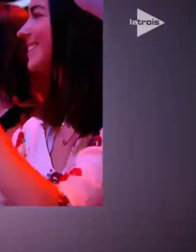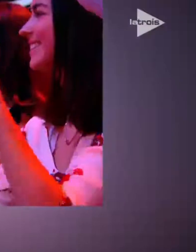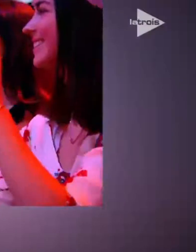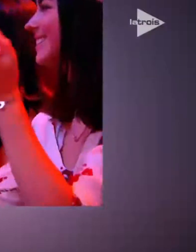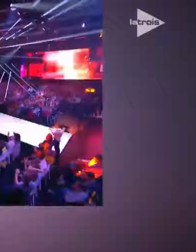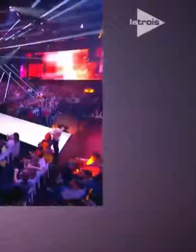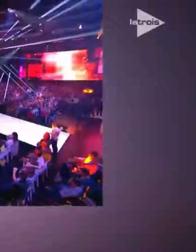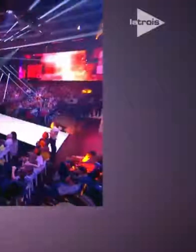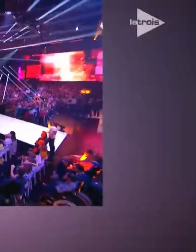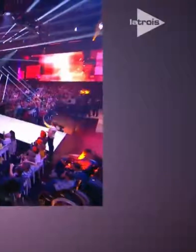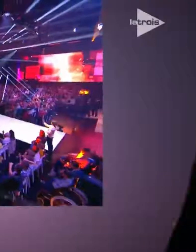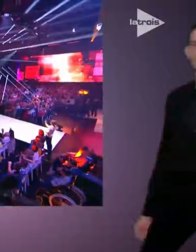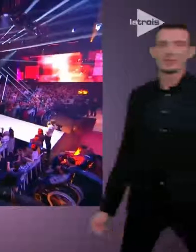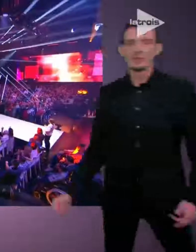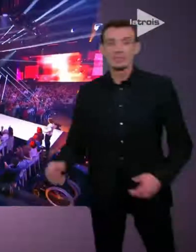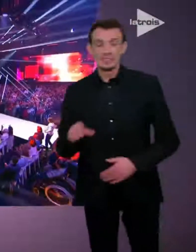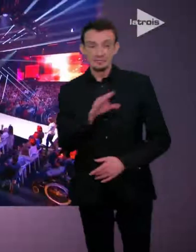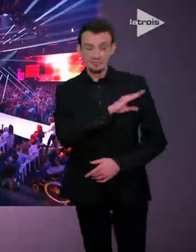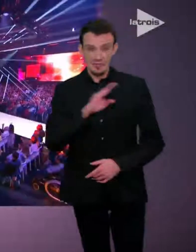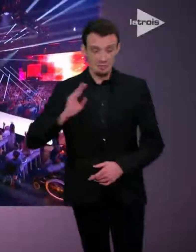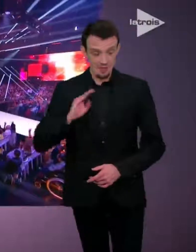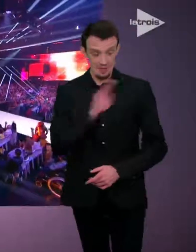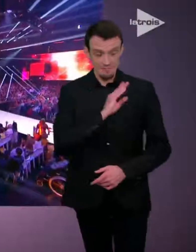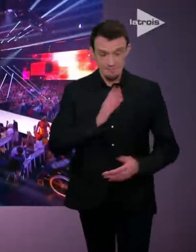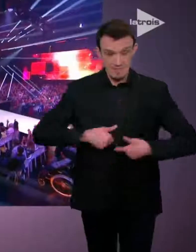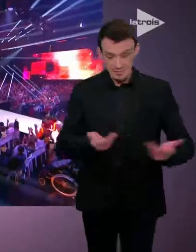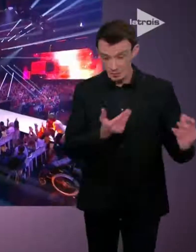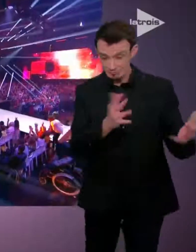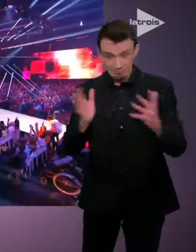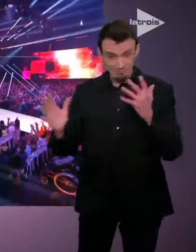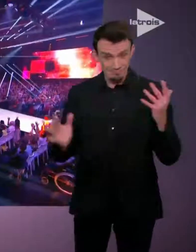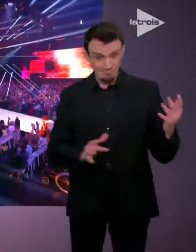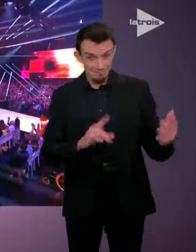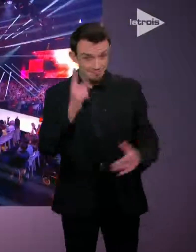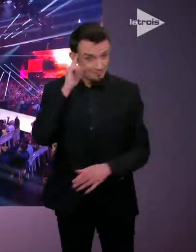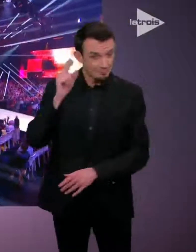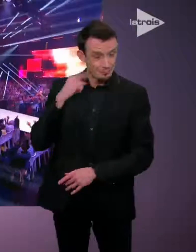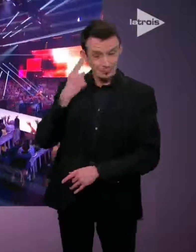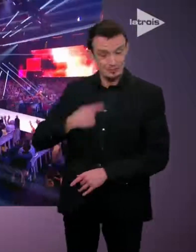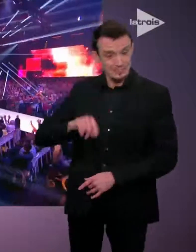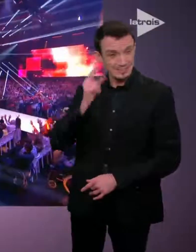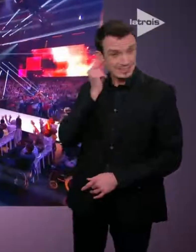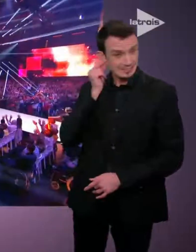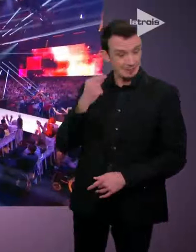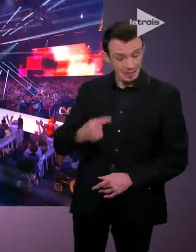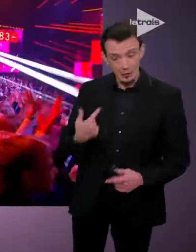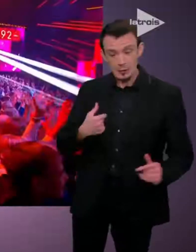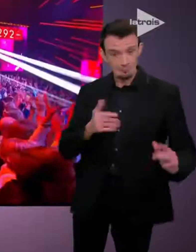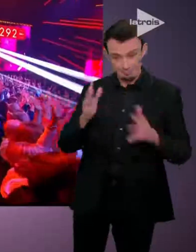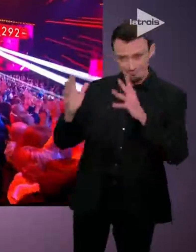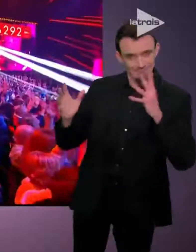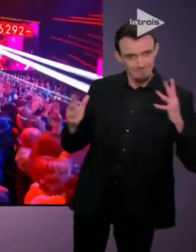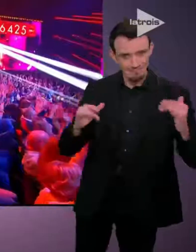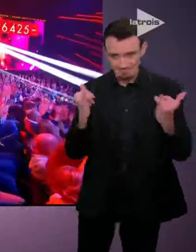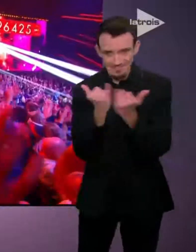Mesdames, messieurs, une ovation pour Tim Barreau, et c'est ce que vous êtes en train de faire en langage des signes. Et maintenant, pour les téléspectateurs